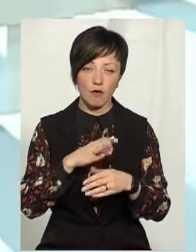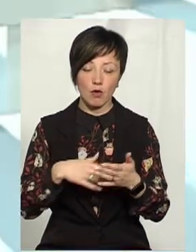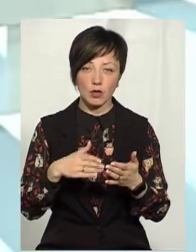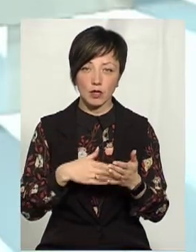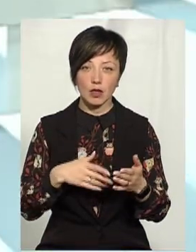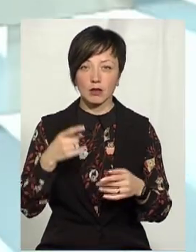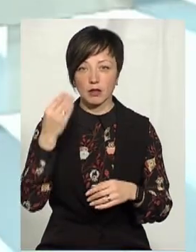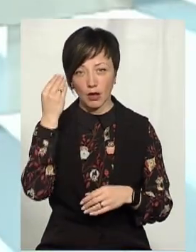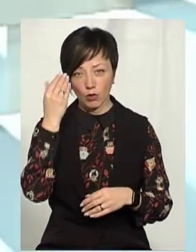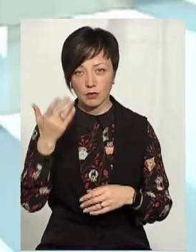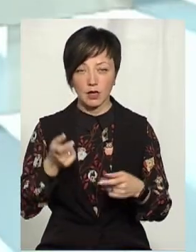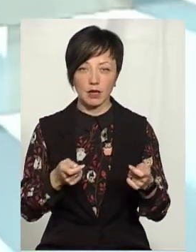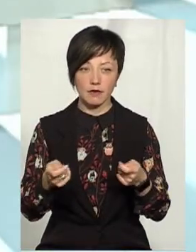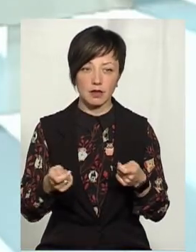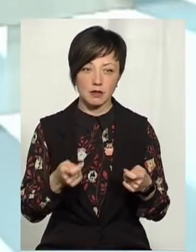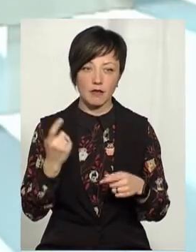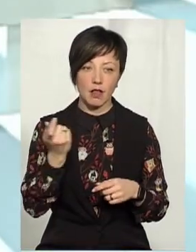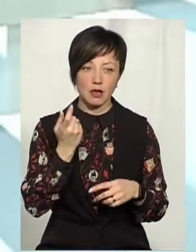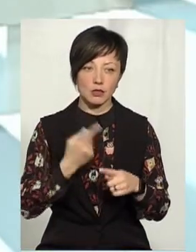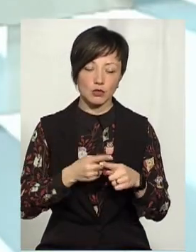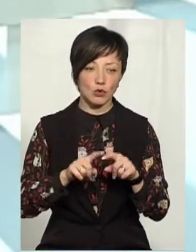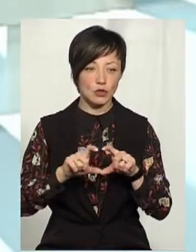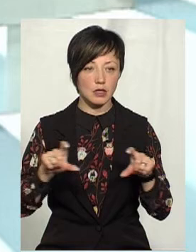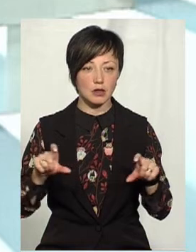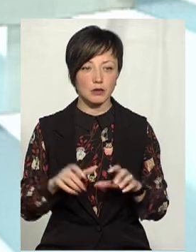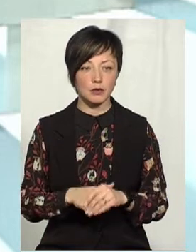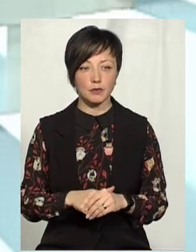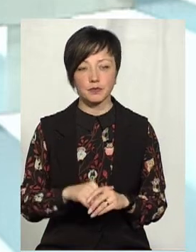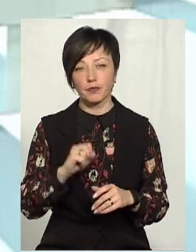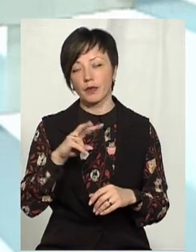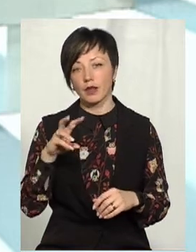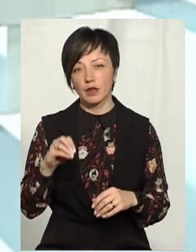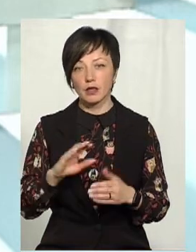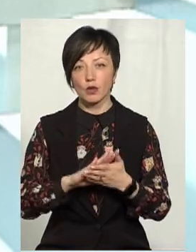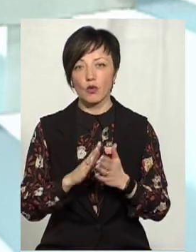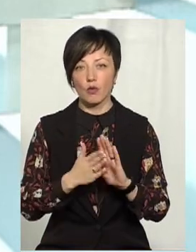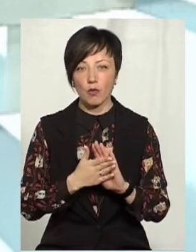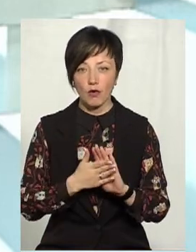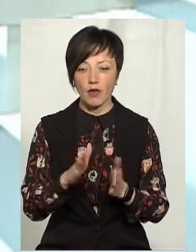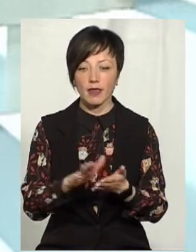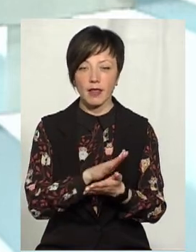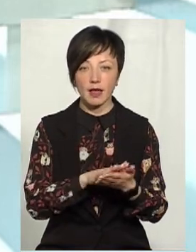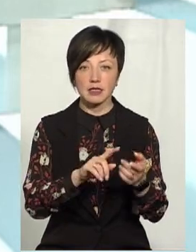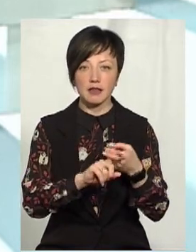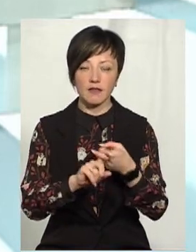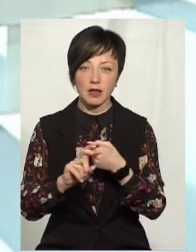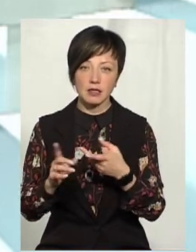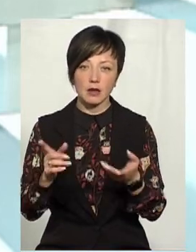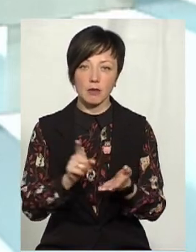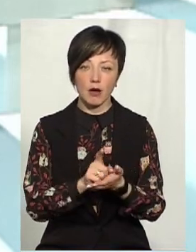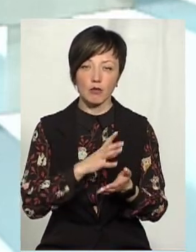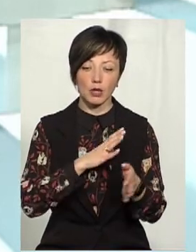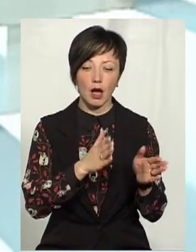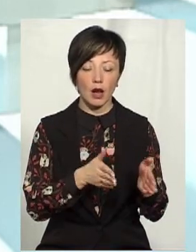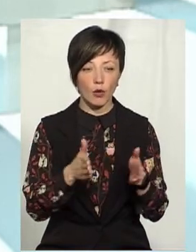але надзвичайно на розсуд керівництва або власників цього закладу. Але за умови відповідно проведення дезінфекції, яка має